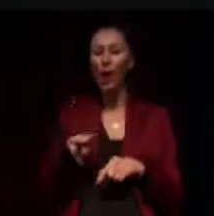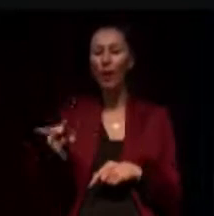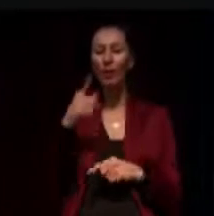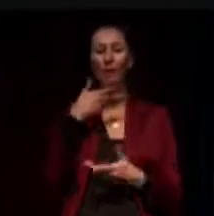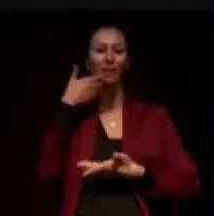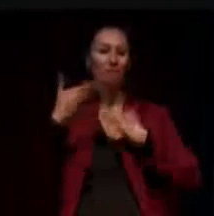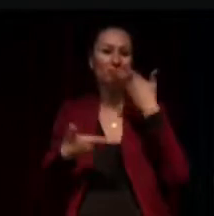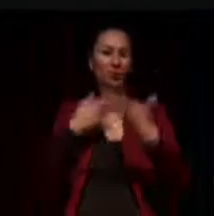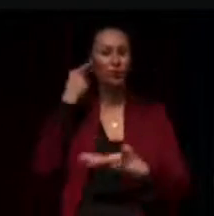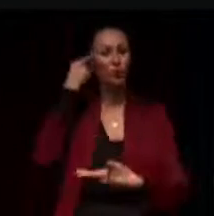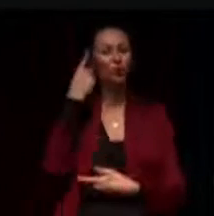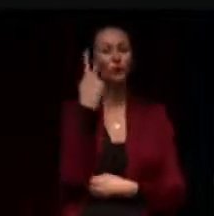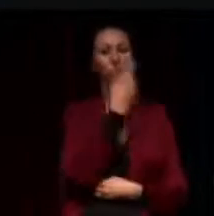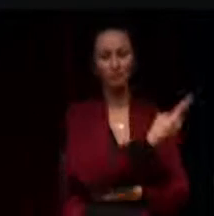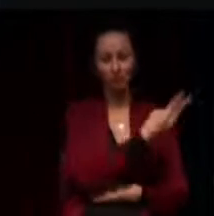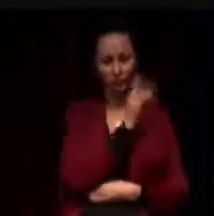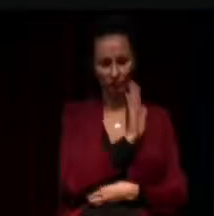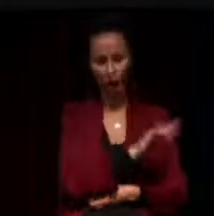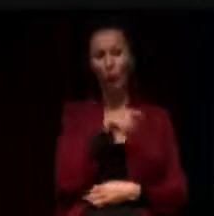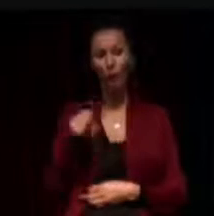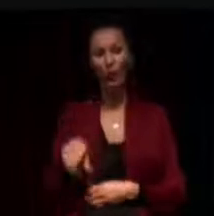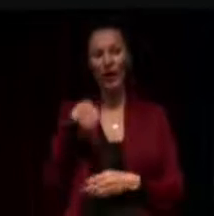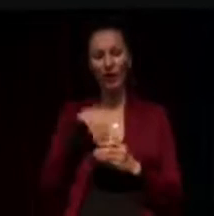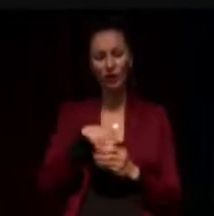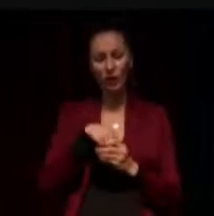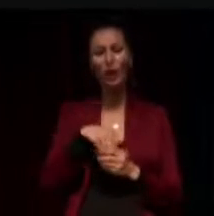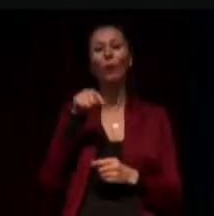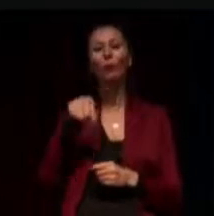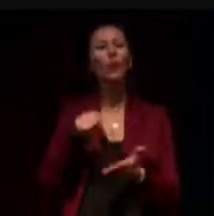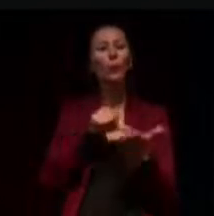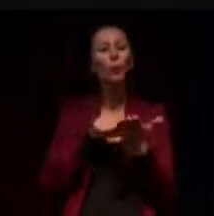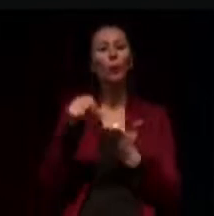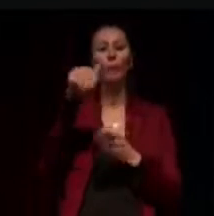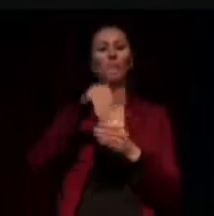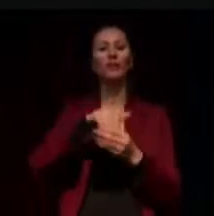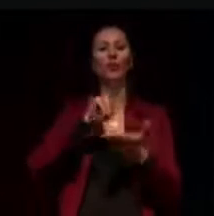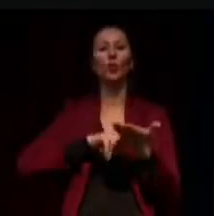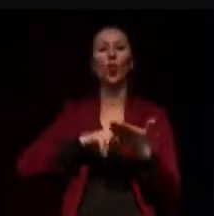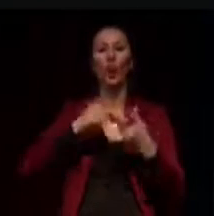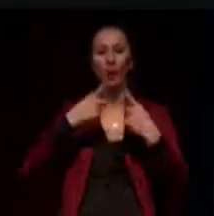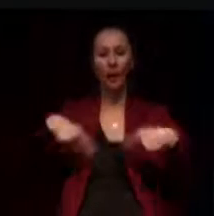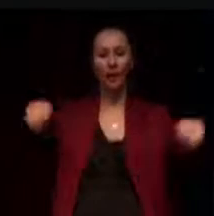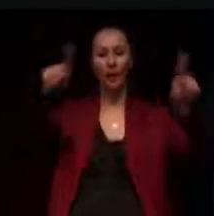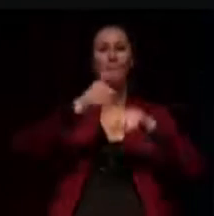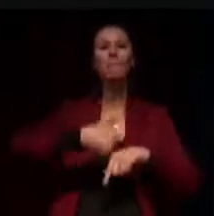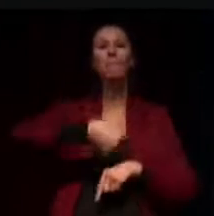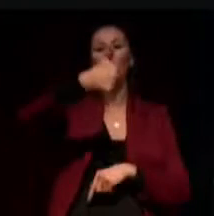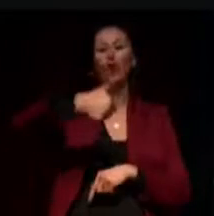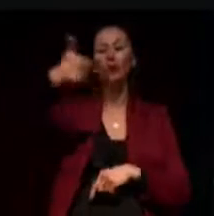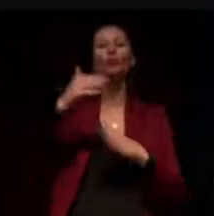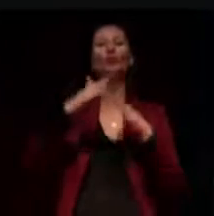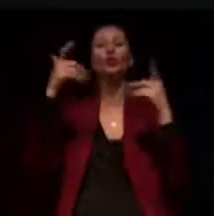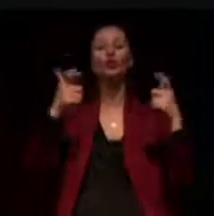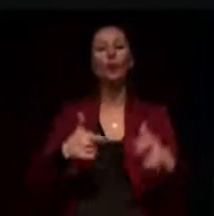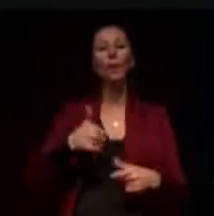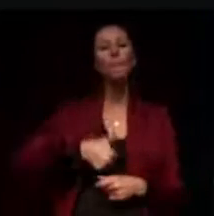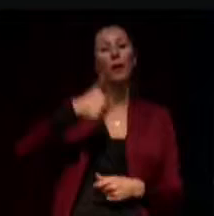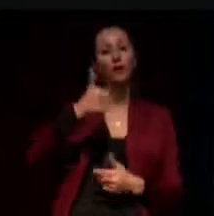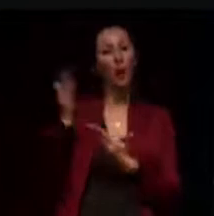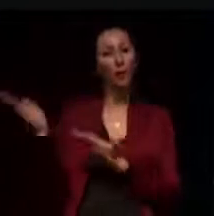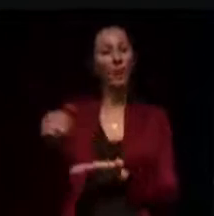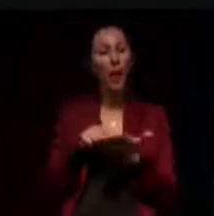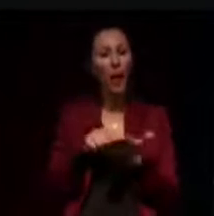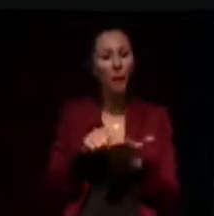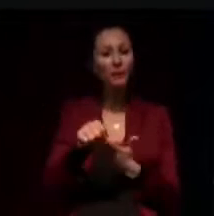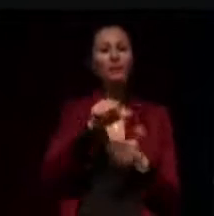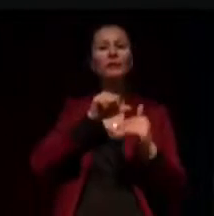getirdi. Bu düşünceler içerisinde burada bütün meclis üyelerin, başkanlarımın, büyükşehir başkanımın,